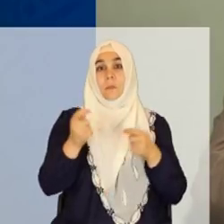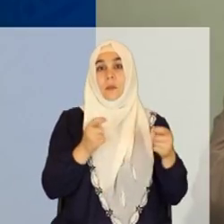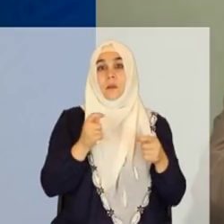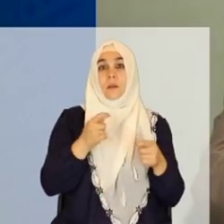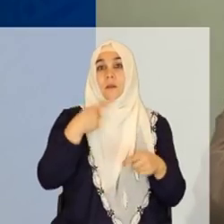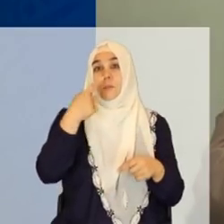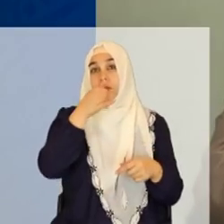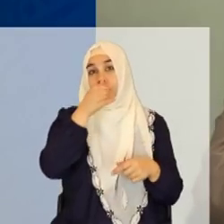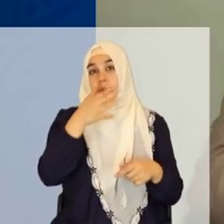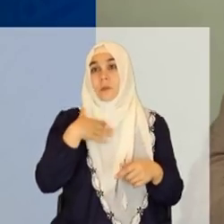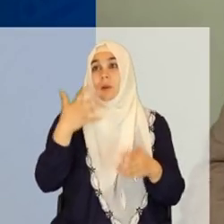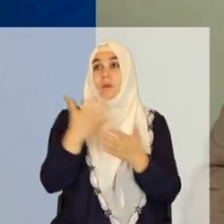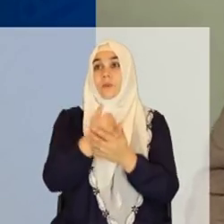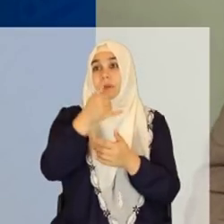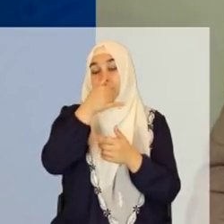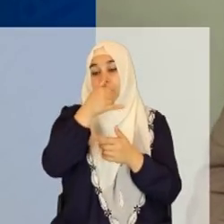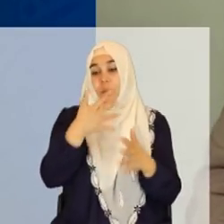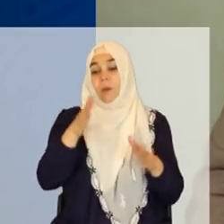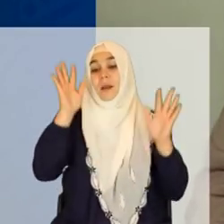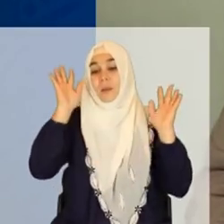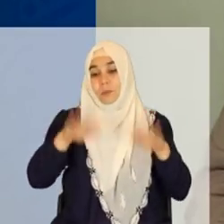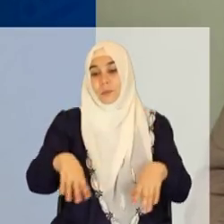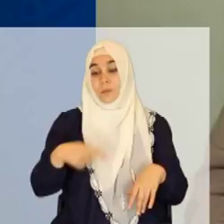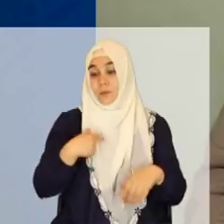Gapira olmayman, ishim bitmaydi, qaytib chiqaman, xursand bo'laman.